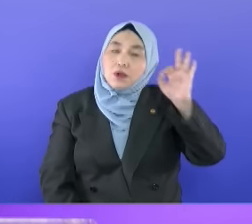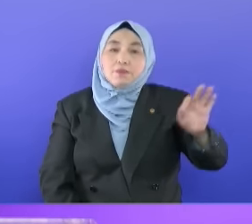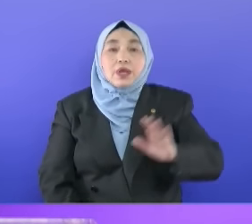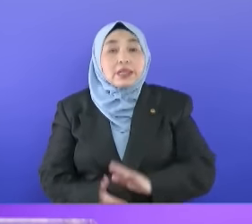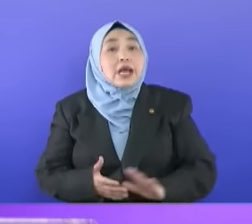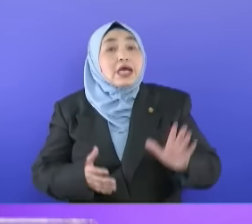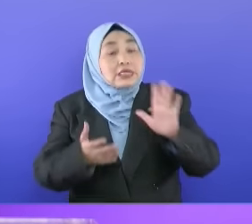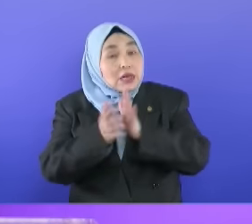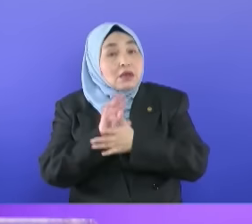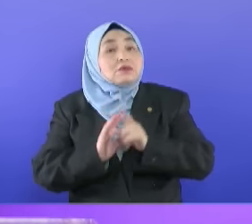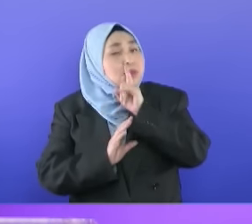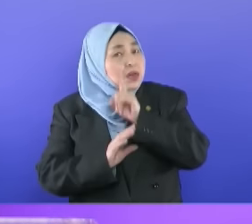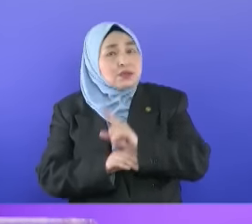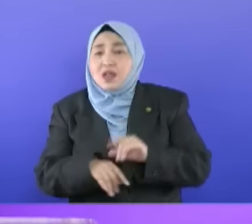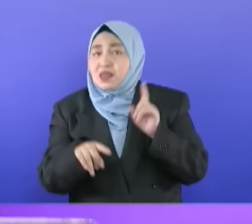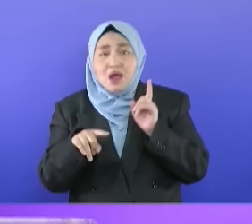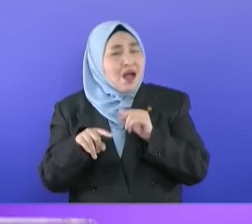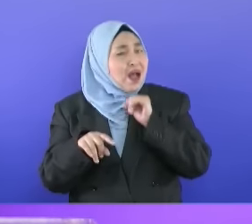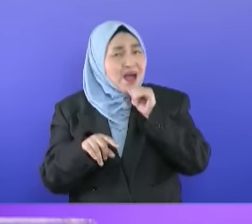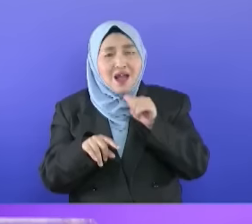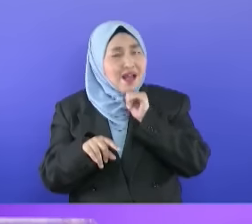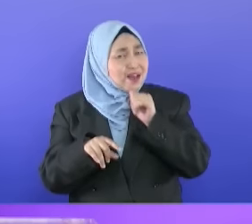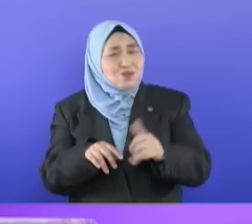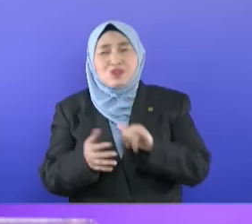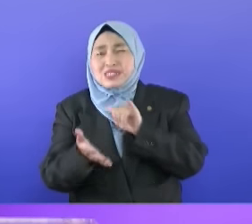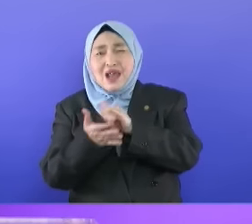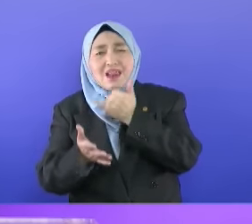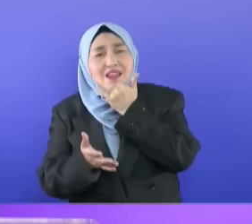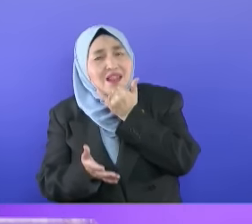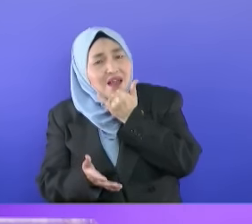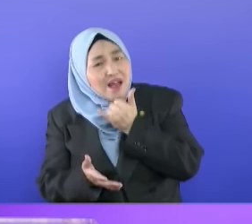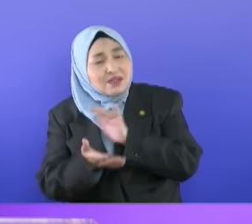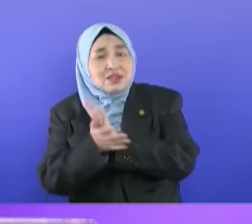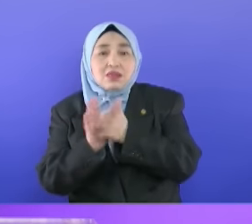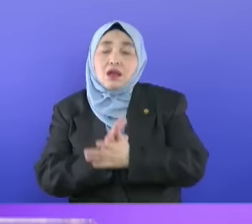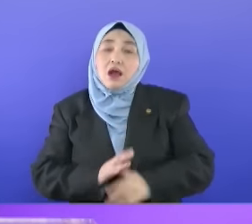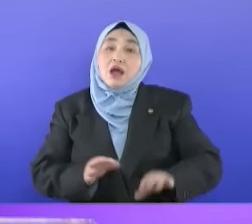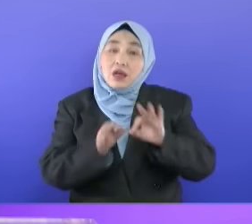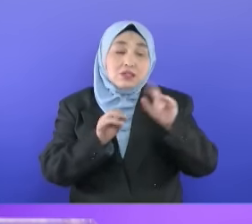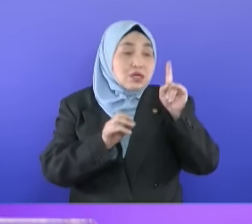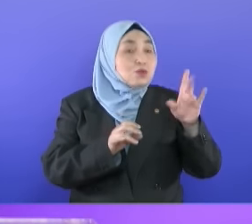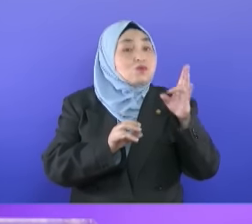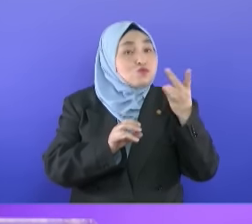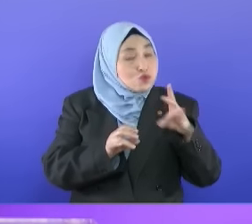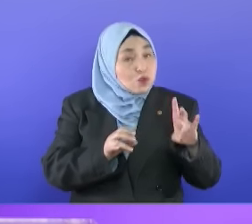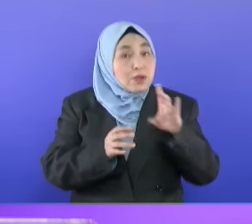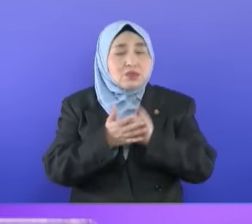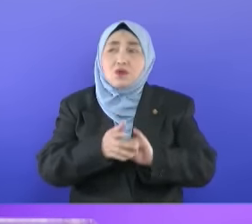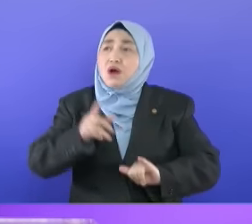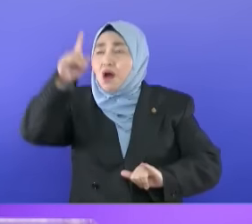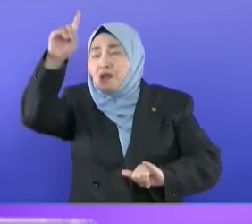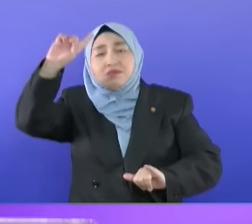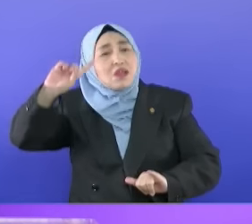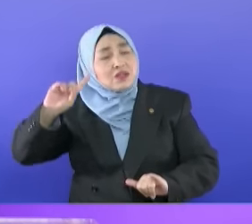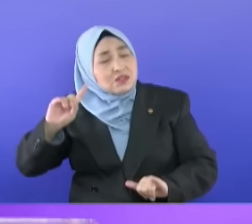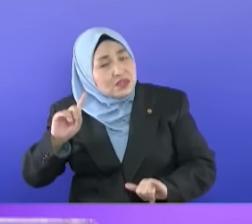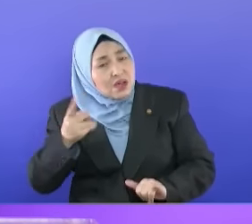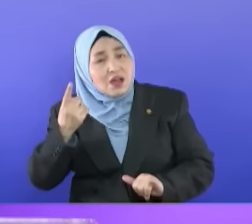bahwa sebenarnya tidak Betul tidak betul jadi pada ayat yang ke-17 Allah menyatukan bahwa Allahlah